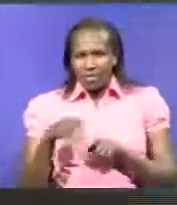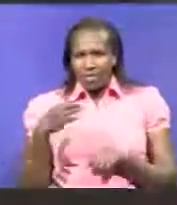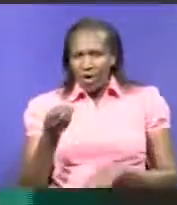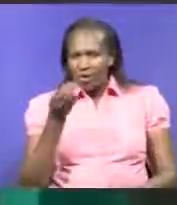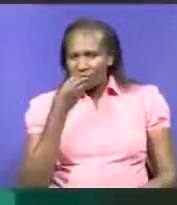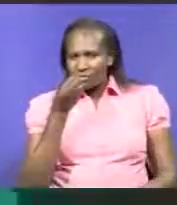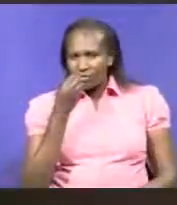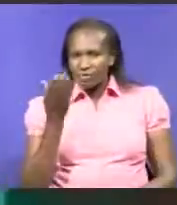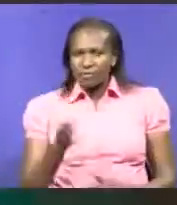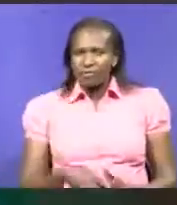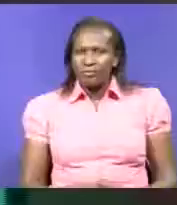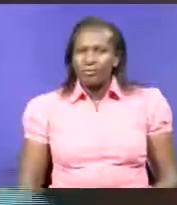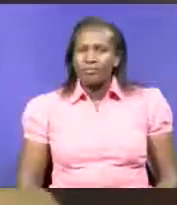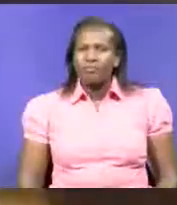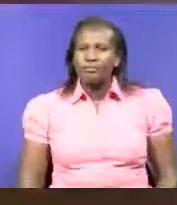chakula.